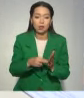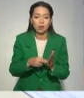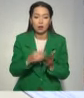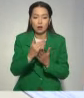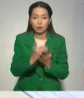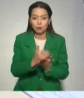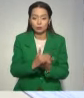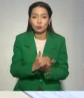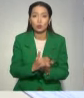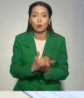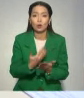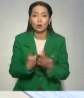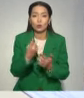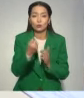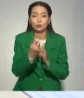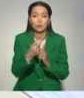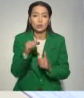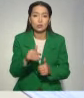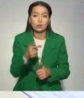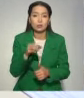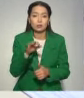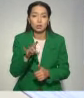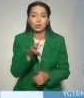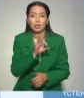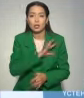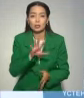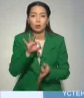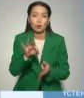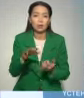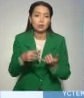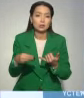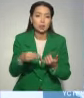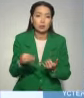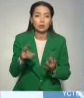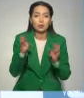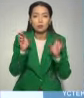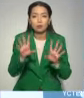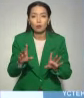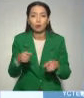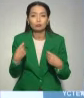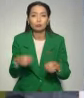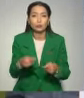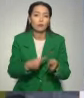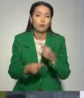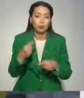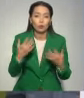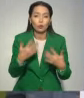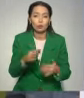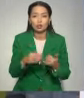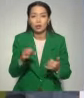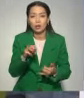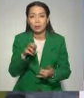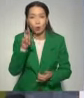около 112 тысяч гектаров неиспользуемых и незаконно переданных пастбищ вернула комиссия жира моноте в госсобственность в